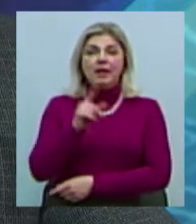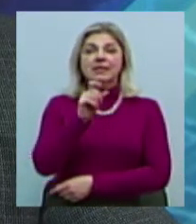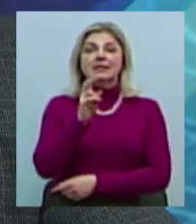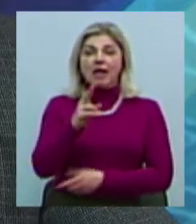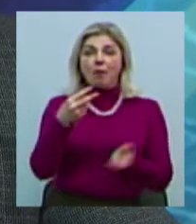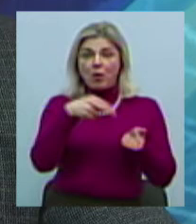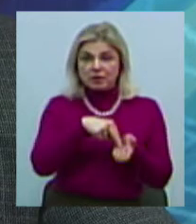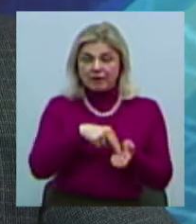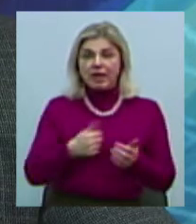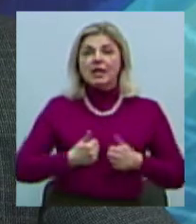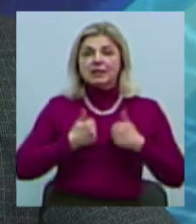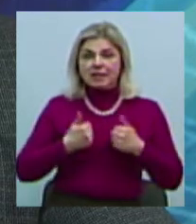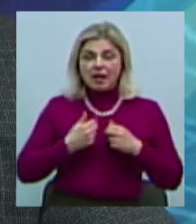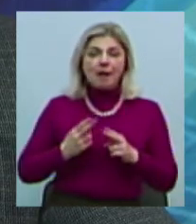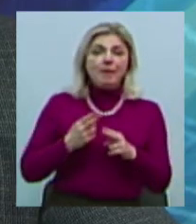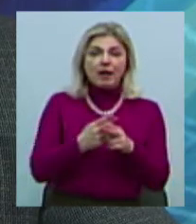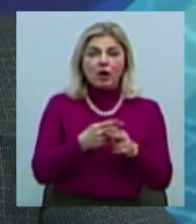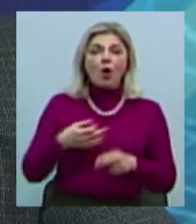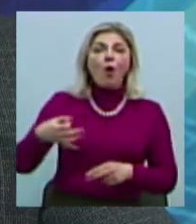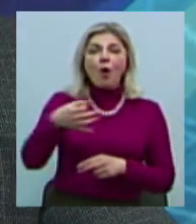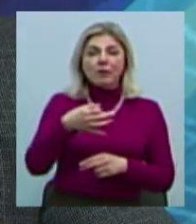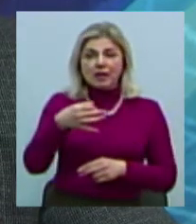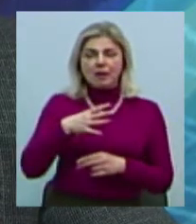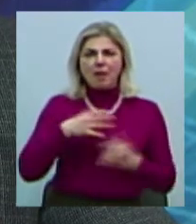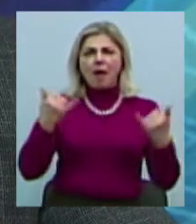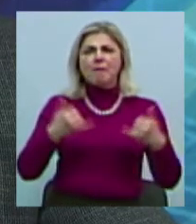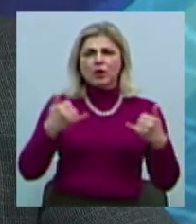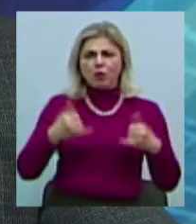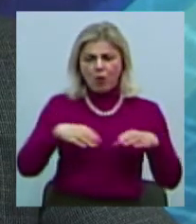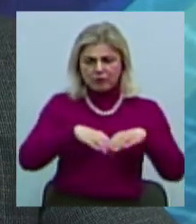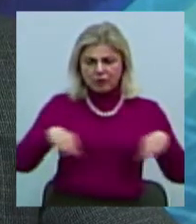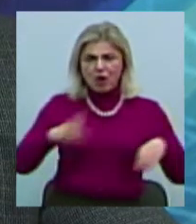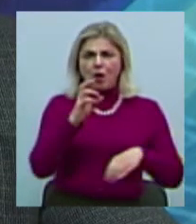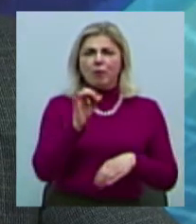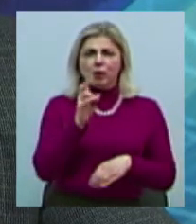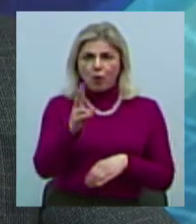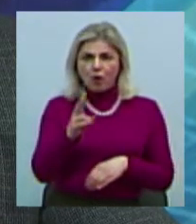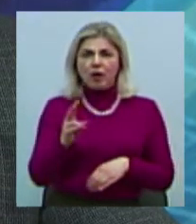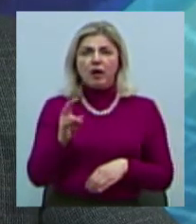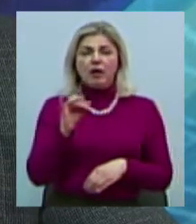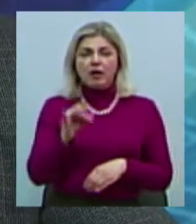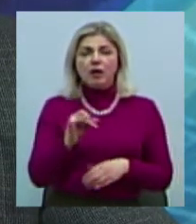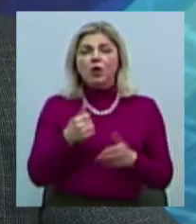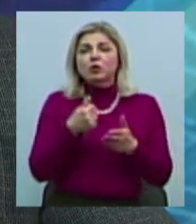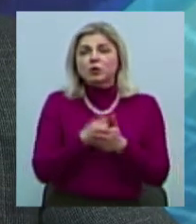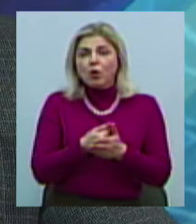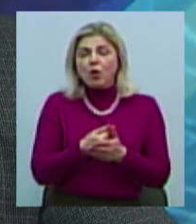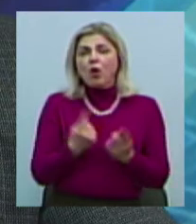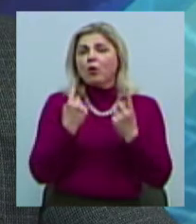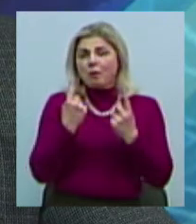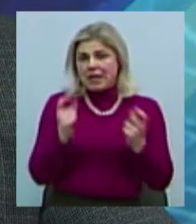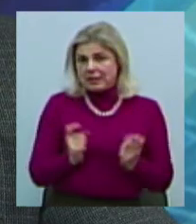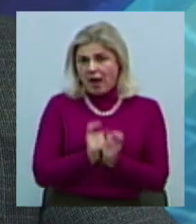пытались перекрити мости, ми виставляли бетонні блоки, я там дежурив, навіть стояв. Ну, дійшло, звісно, до великого